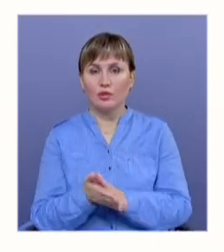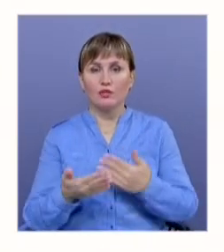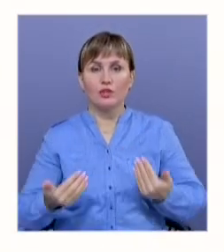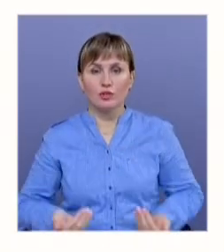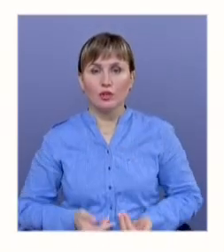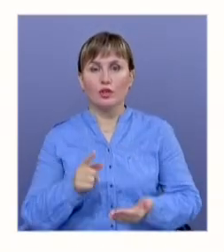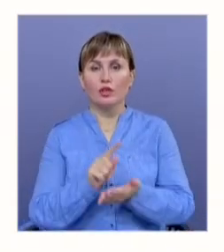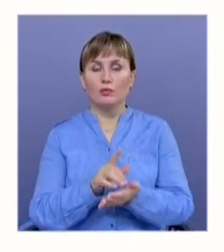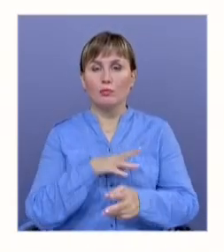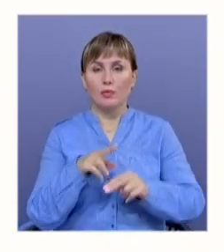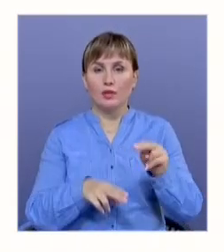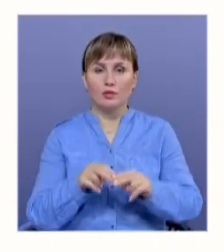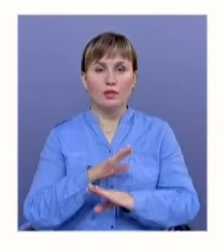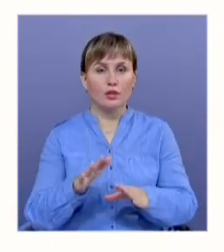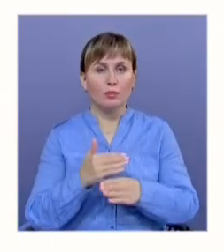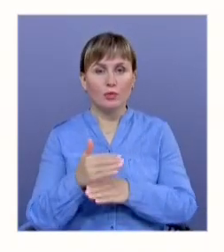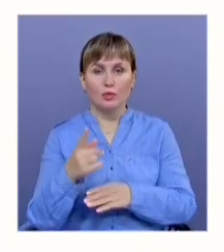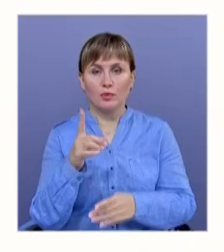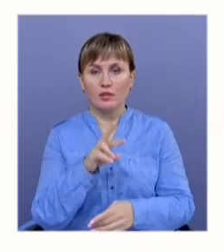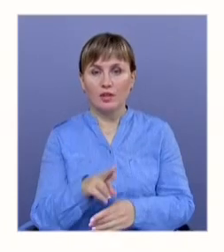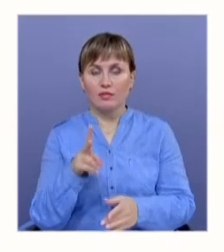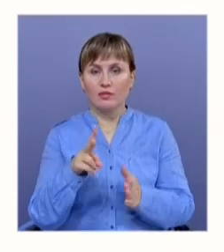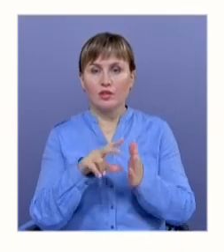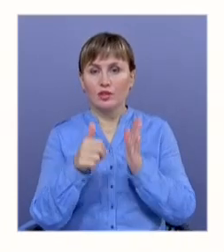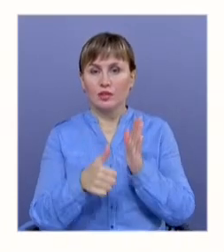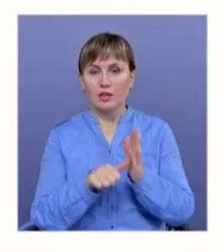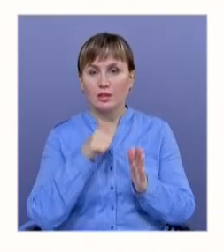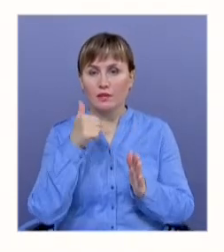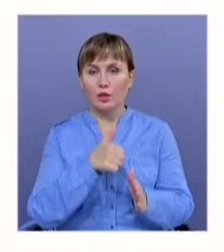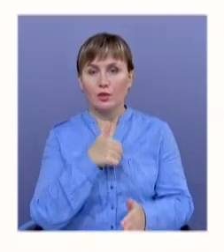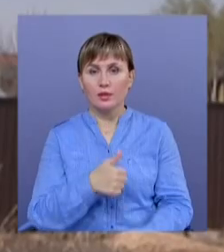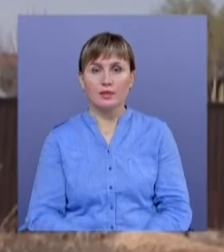жилье должно быть построено не позже 1 января 2016 года.